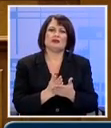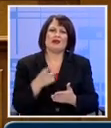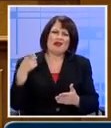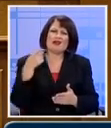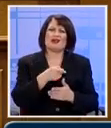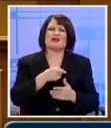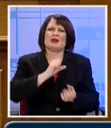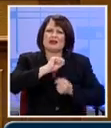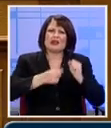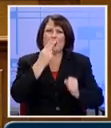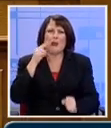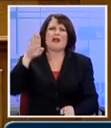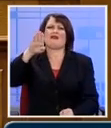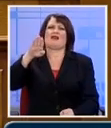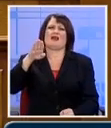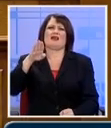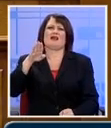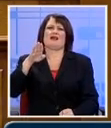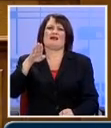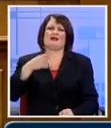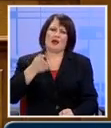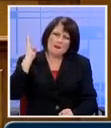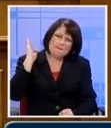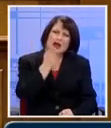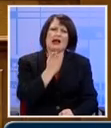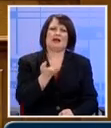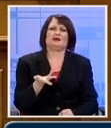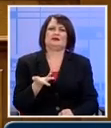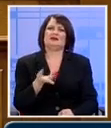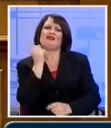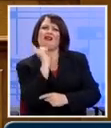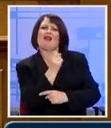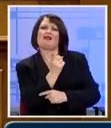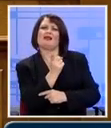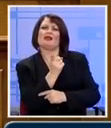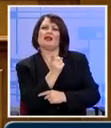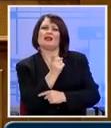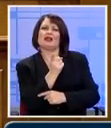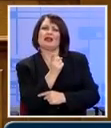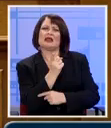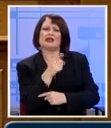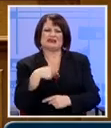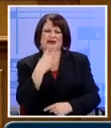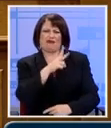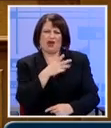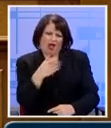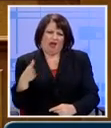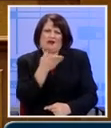εγκληματική δραστηριότητα των νεοναζί. Τους κόστισε και η κριτική που σας κάνουμε για τις δικές σας ακραίες